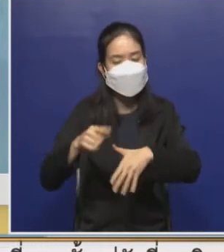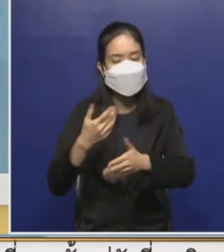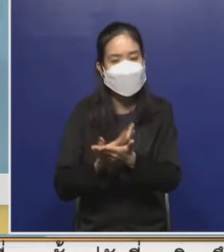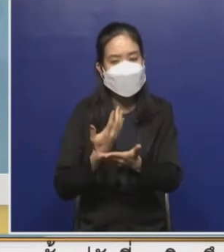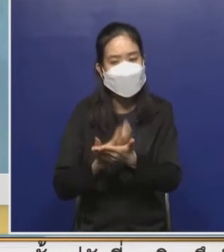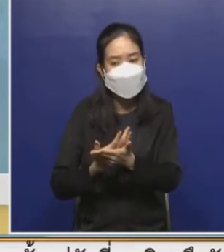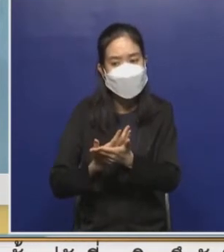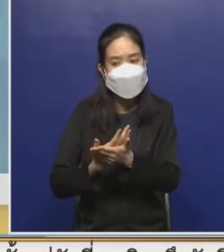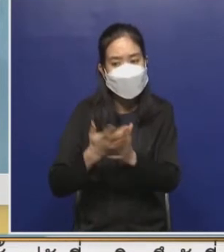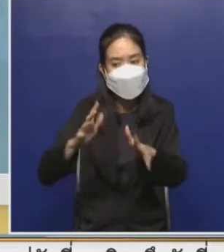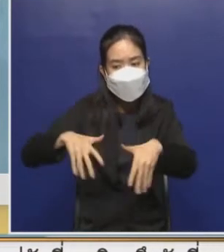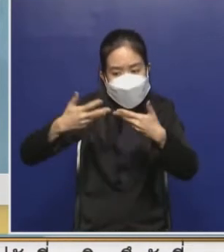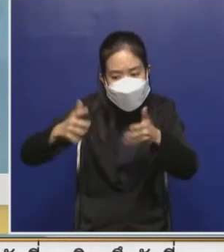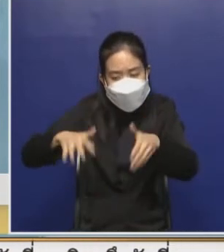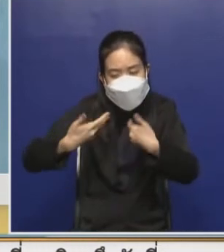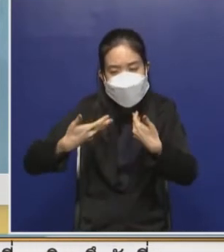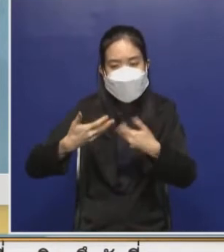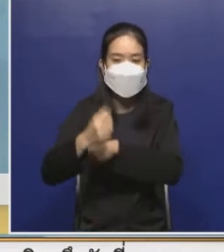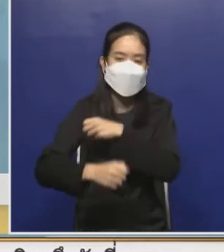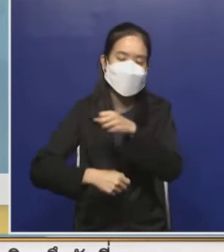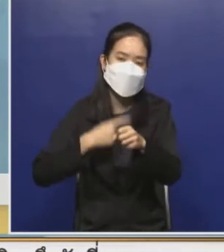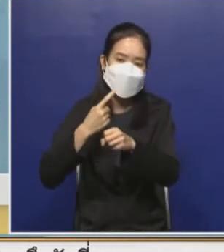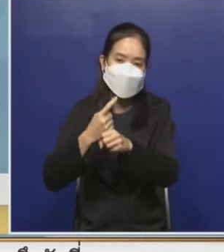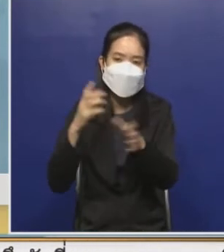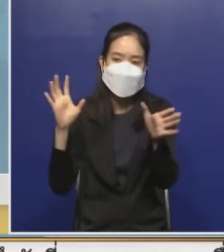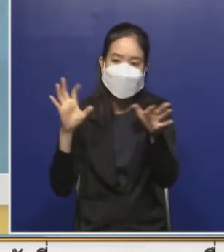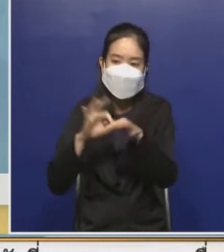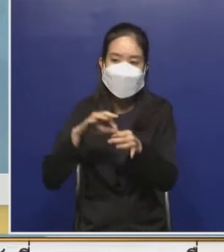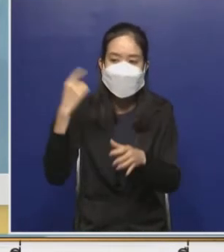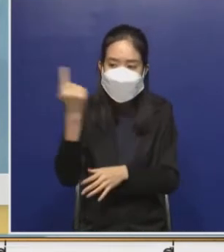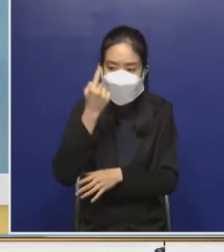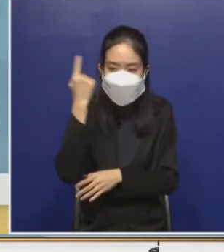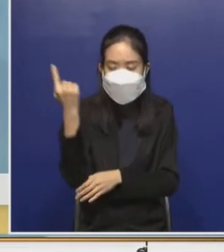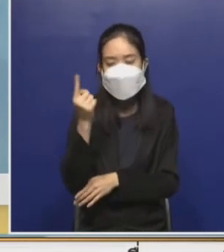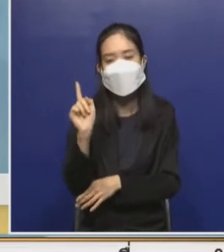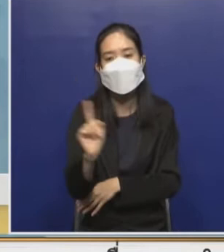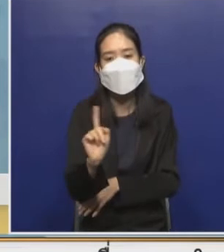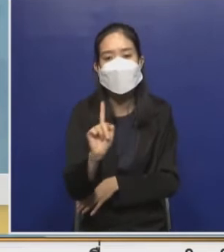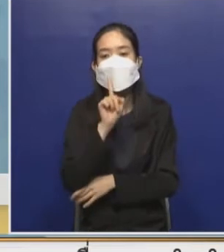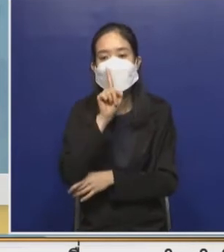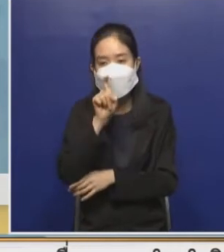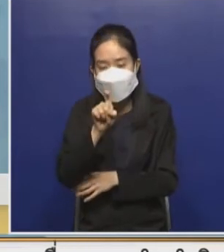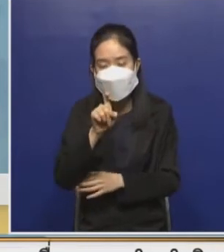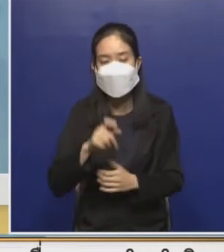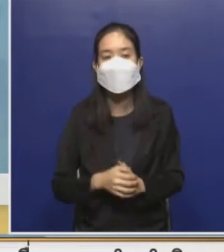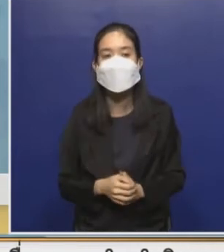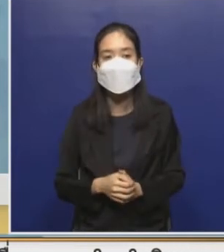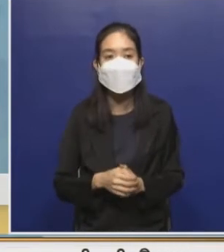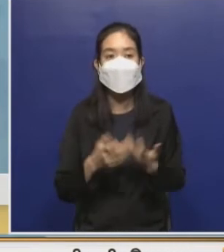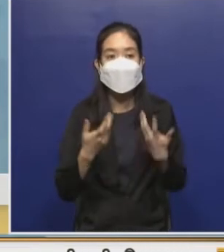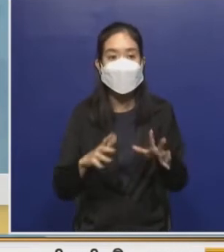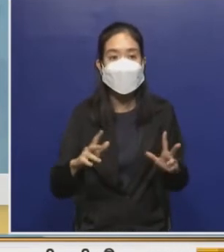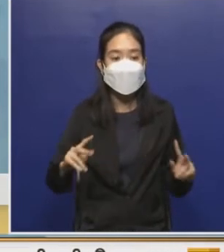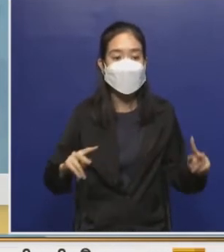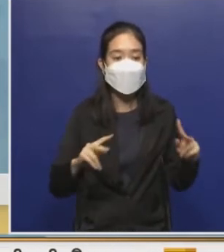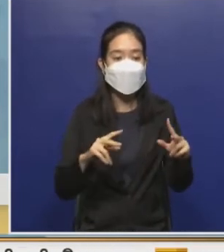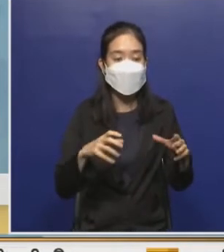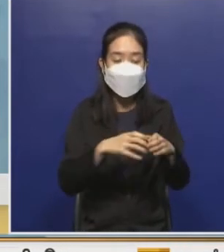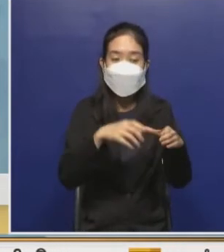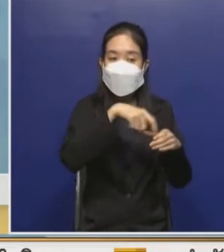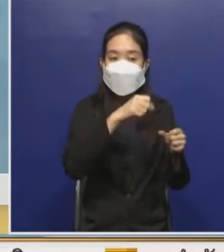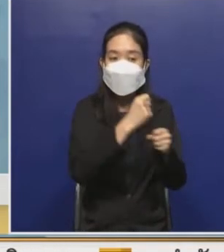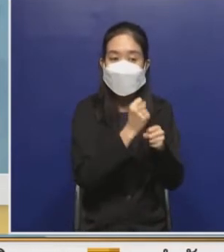ได้เพิ่มขึนต้เที่ยวปีและเท่าไรครักระสวงอุศิึษาวทย์ศาตวจัและวัตกรรม